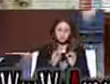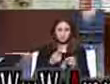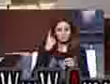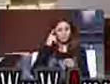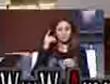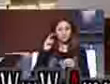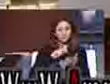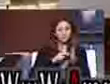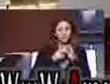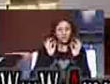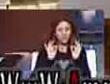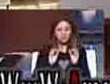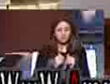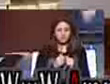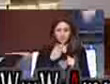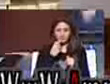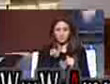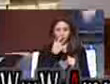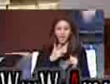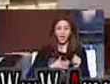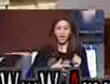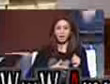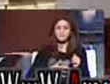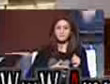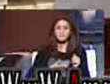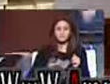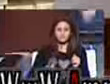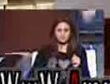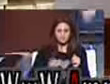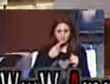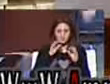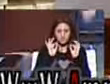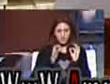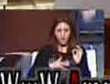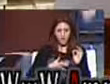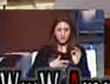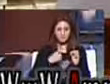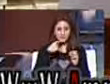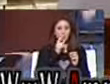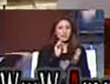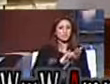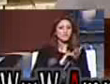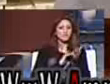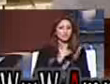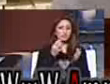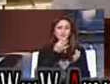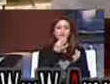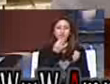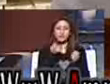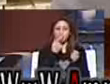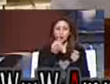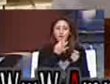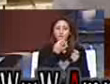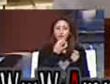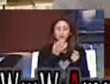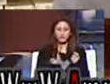الحلول لها. في بعض انواع ادويه القلب تمام دي اللي بيحصل فيها عجز شويه واللي هي بتمثل مشكله طبعا